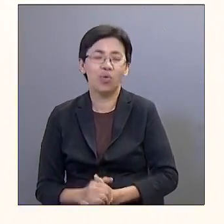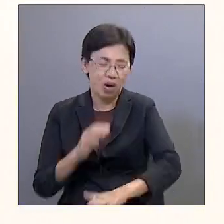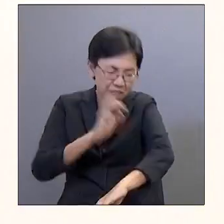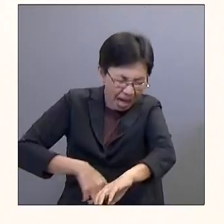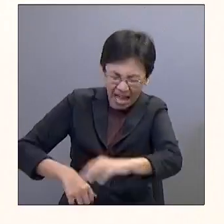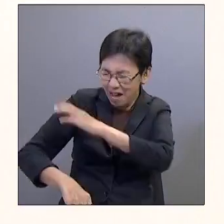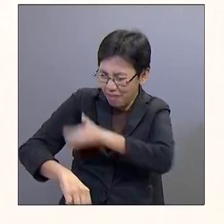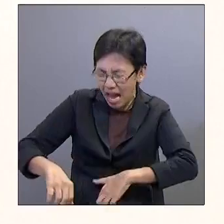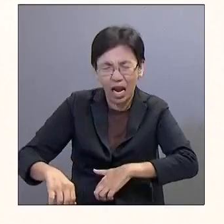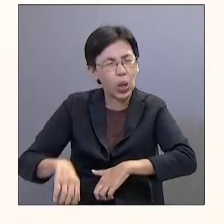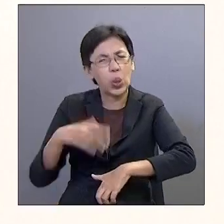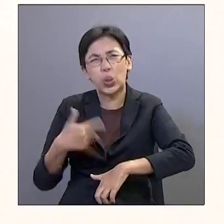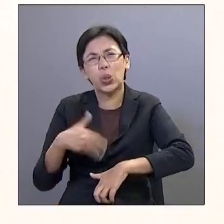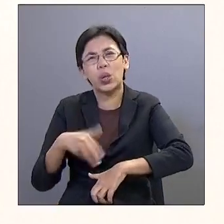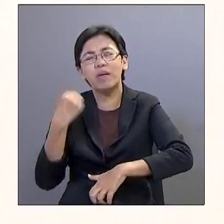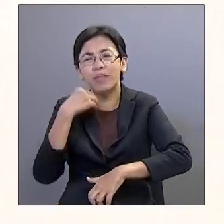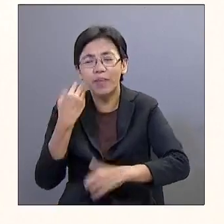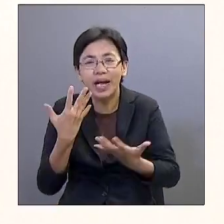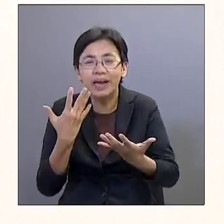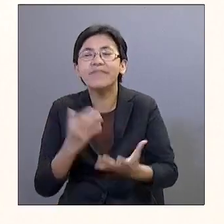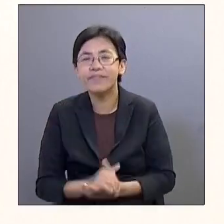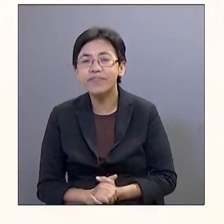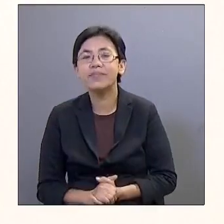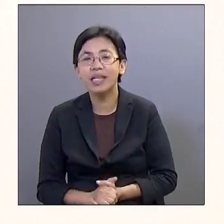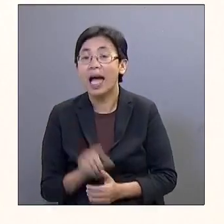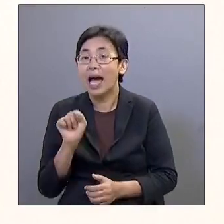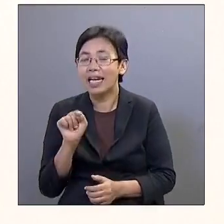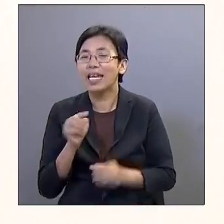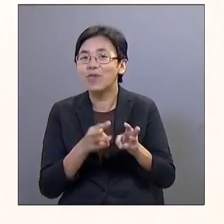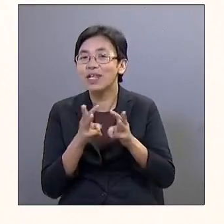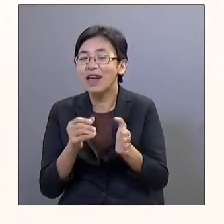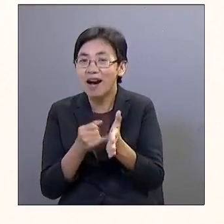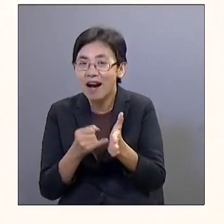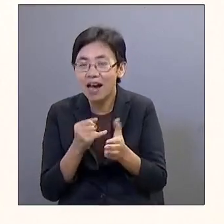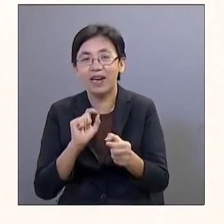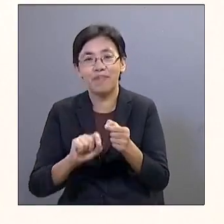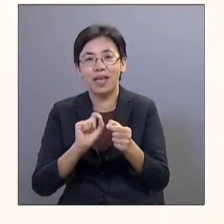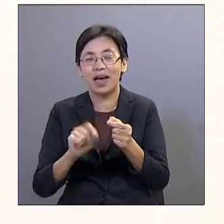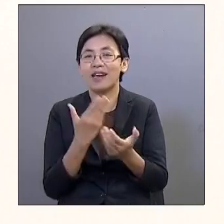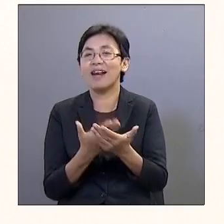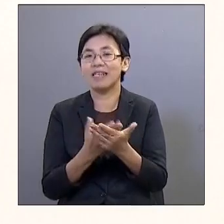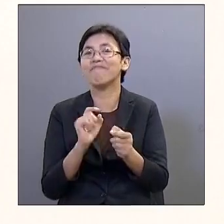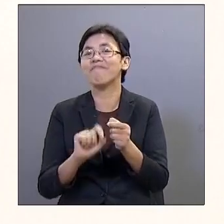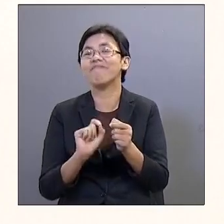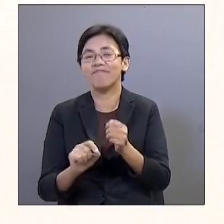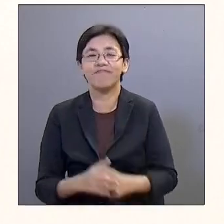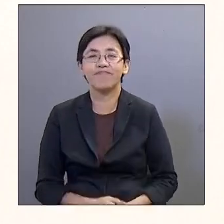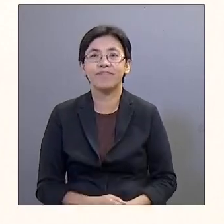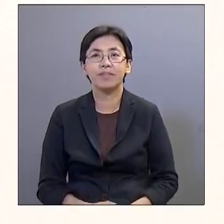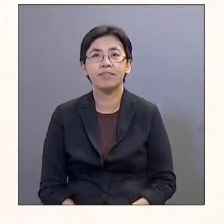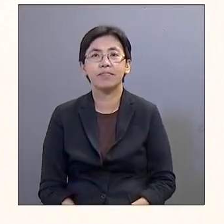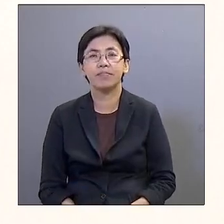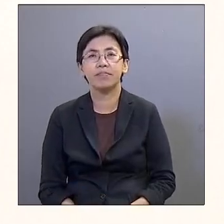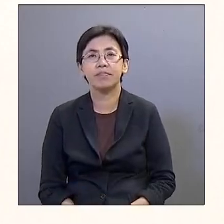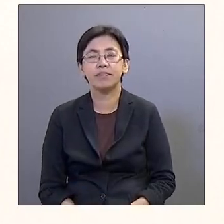ก็คูณไป2เท่านะครับอันนั้นก็ถือว่าเป็นอีก1สิ่งดีๆที่สามารถทำได้แล้วก็ประหยัดเงินด้วยนะครับพาคุณผู้ชมนะครับไปชมความงามของดอกเหลื